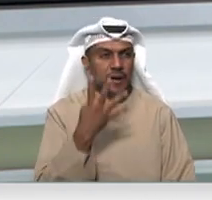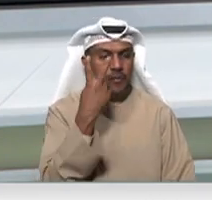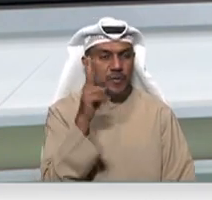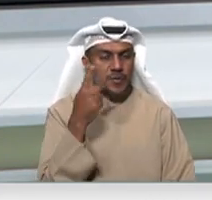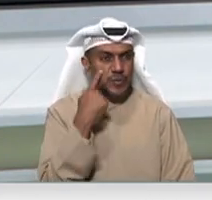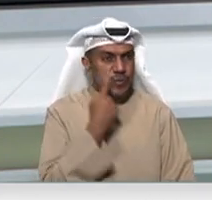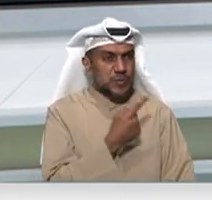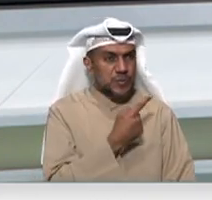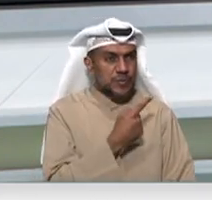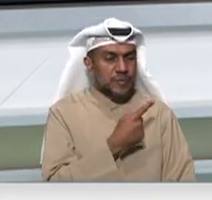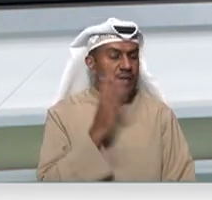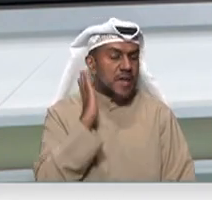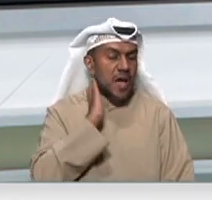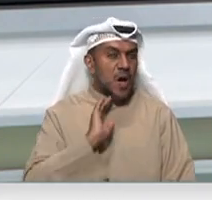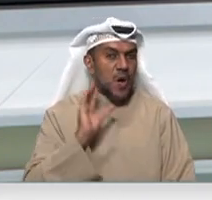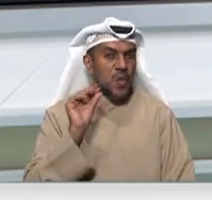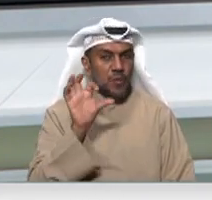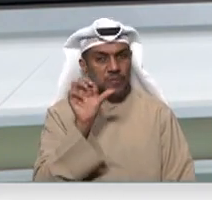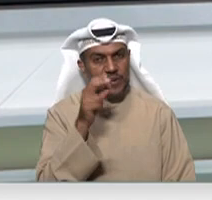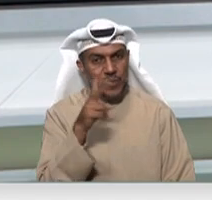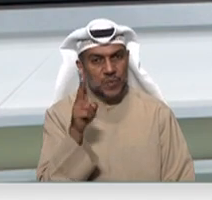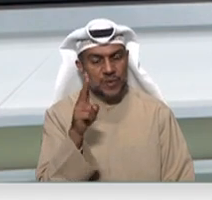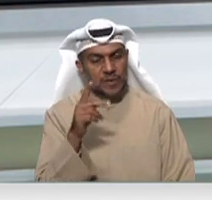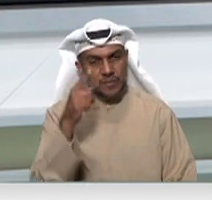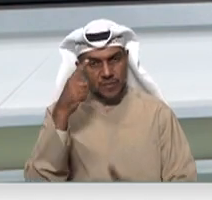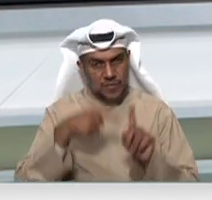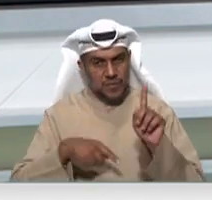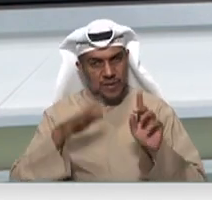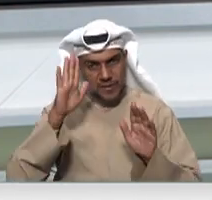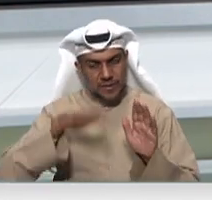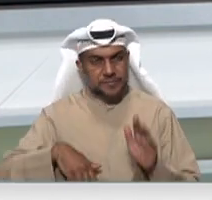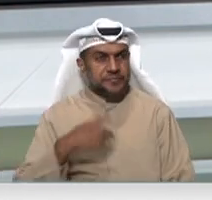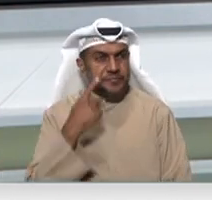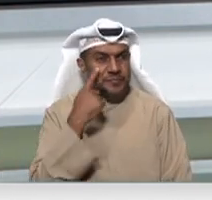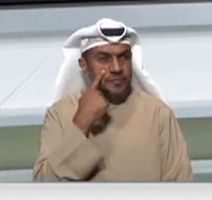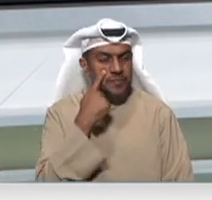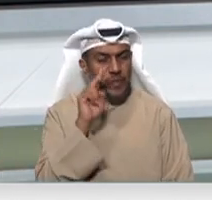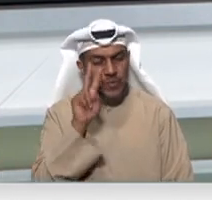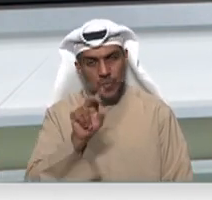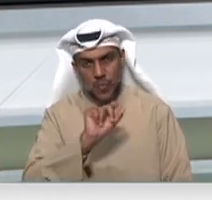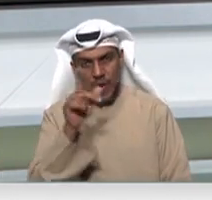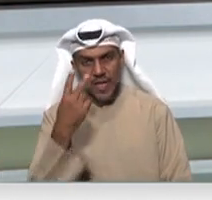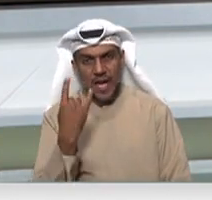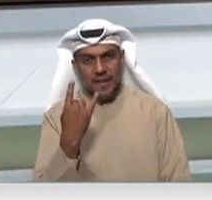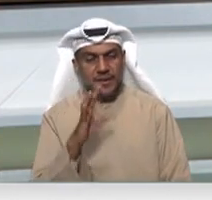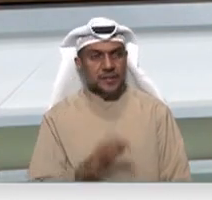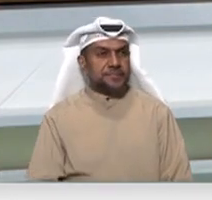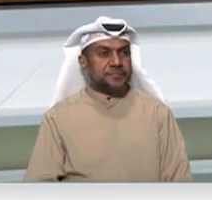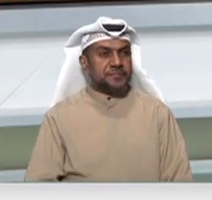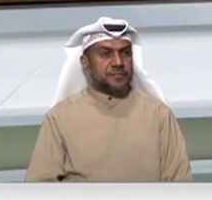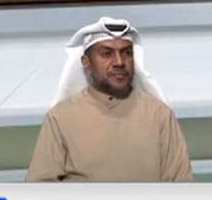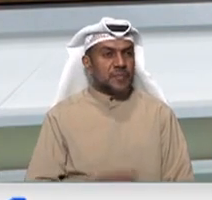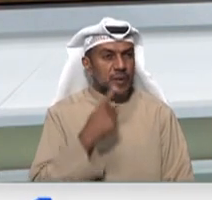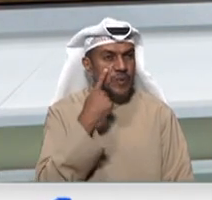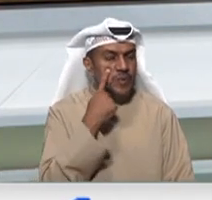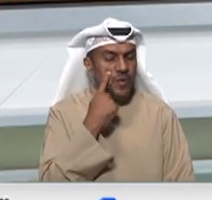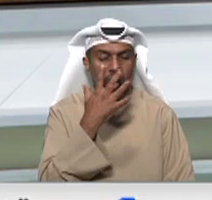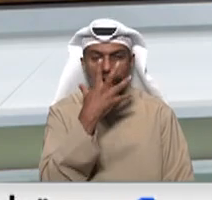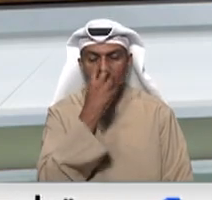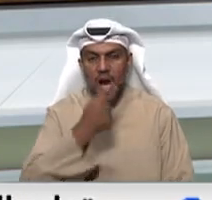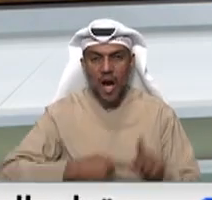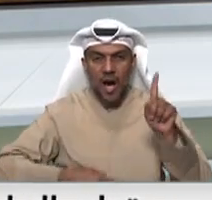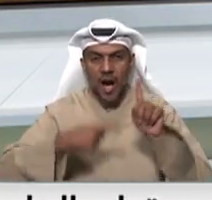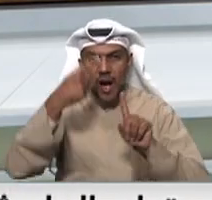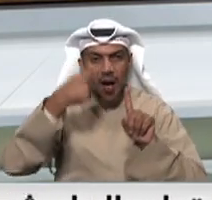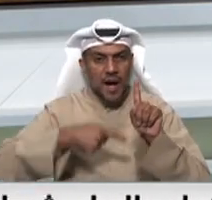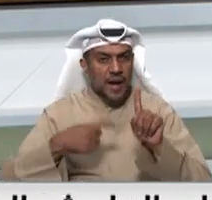مئوية، الرطوبة النسبية طبعا منخفضة 29%، والرؤية الأفقية أكثر من 10 كيلو. درجات الحرارة الصغرى المتوقعة